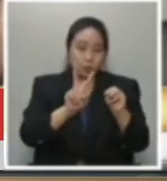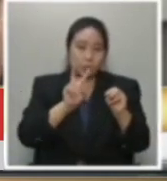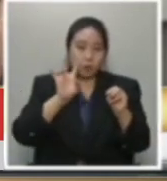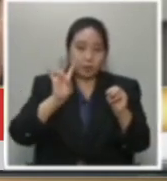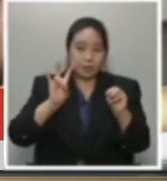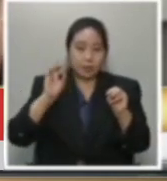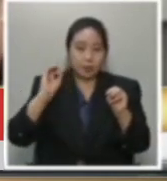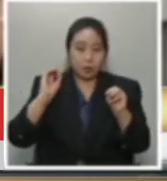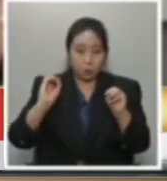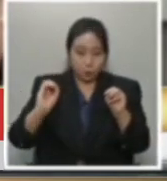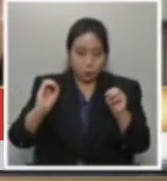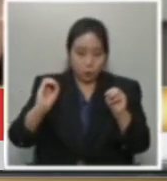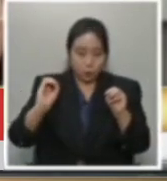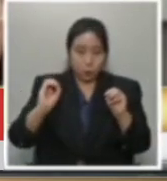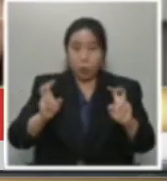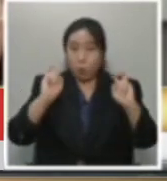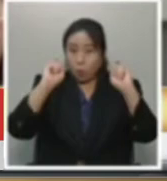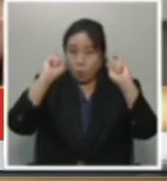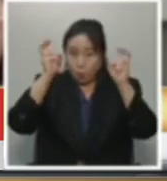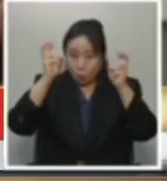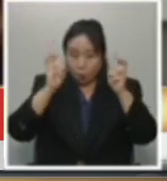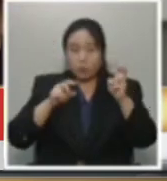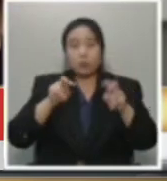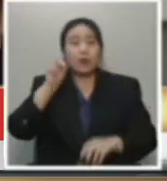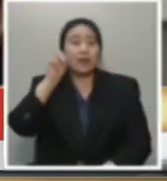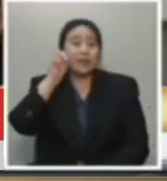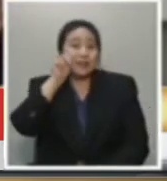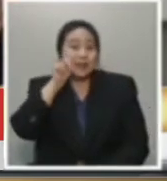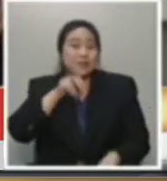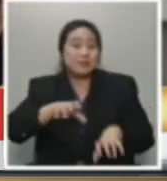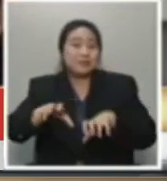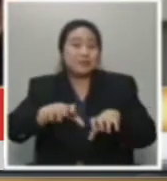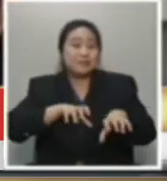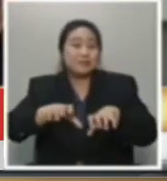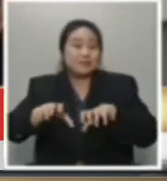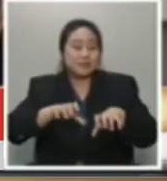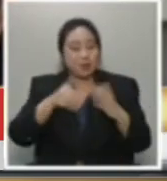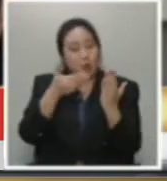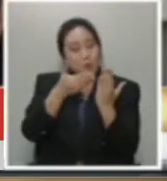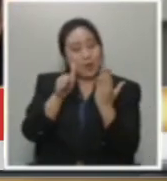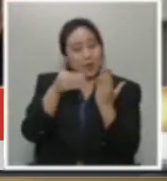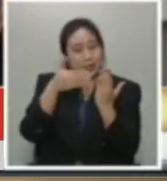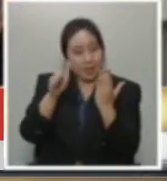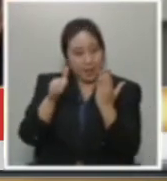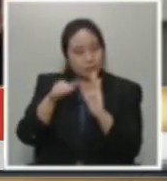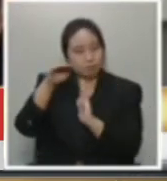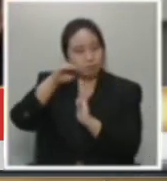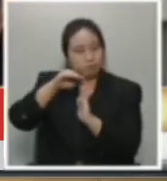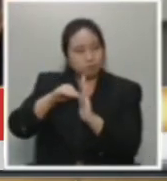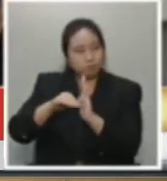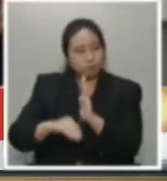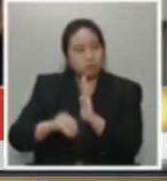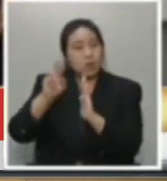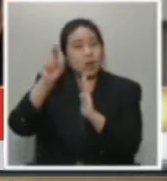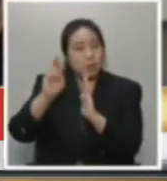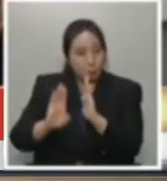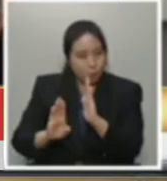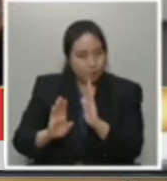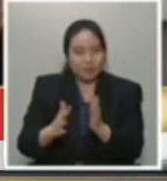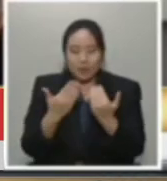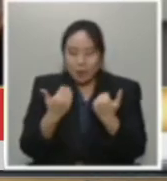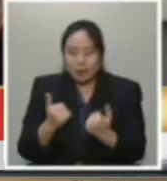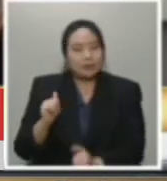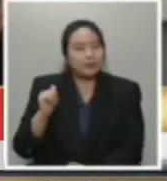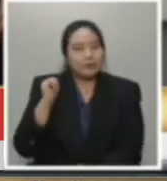270ในเรื่องของการบริหารจัดการน้ำของภาคอีสานอย่างเป็นระบบก็ยังแรงเหมือนเดิมนะ